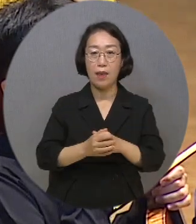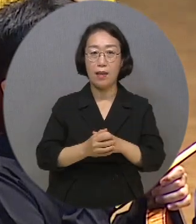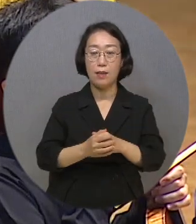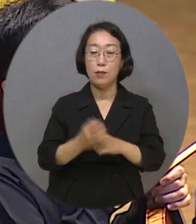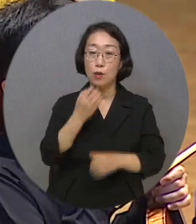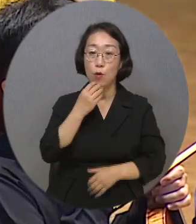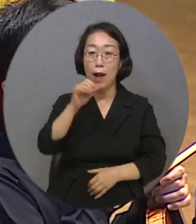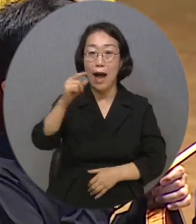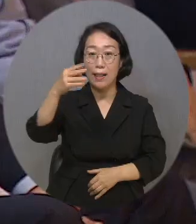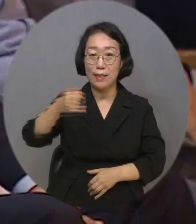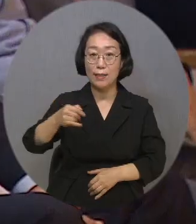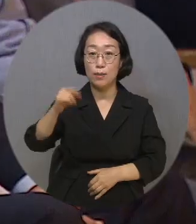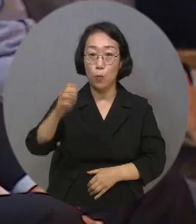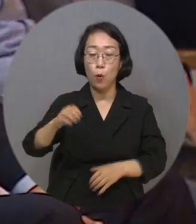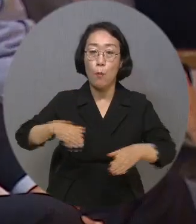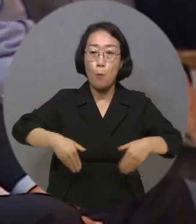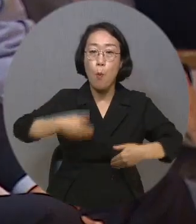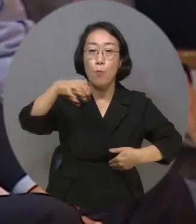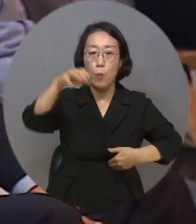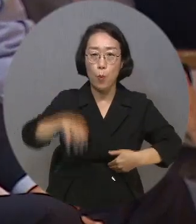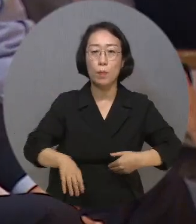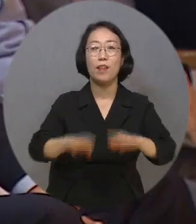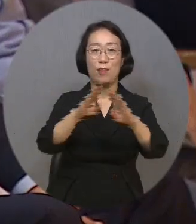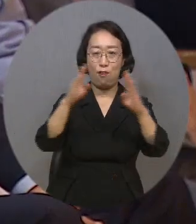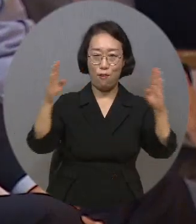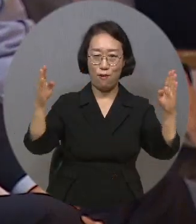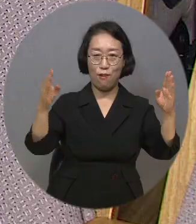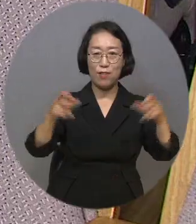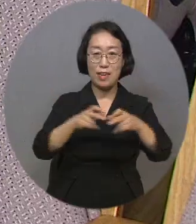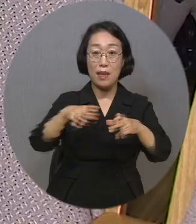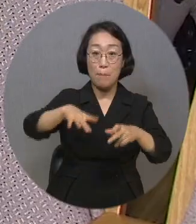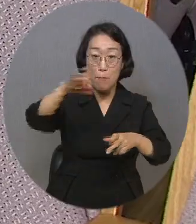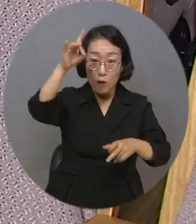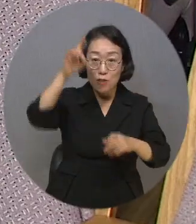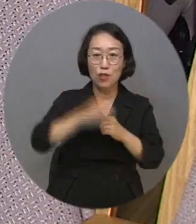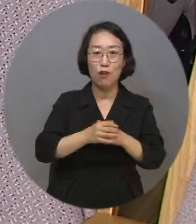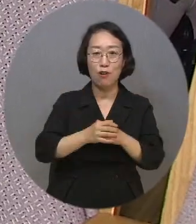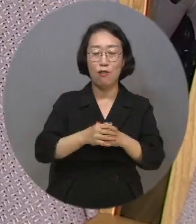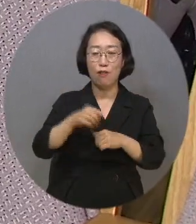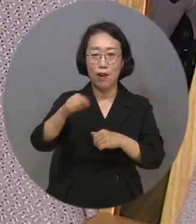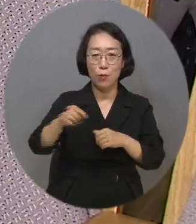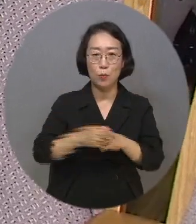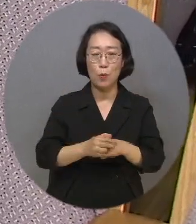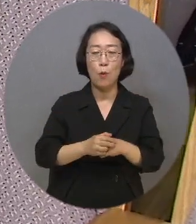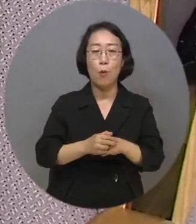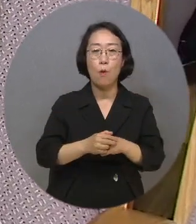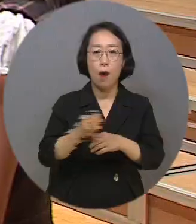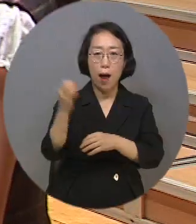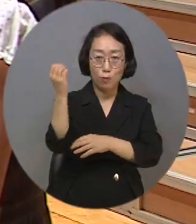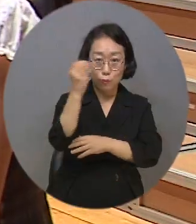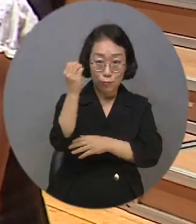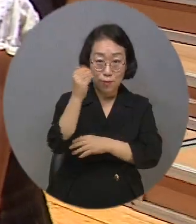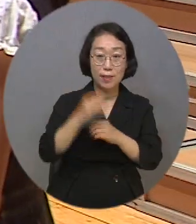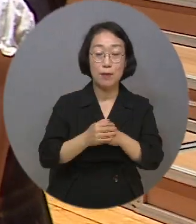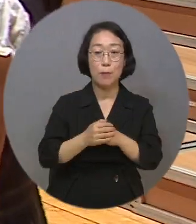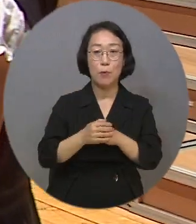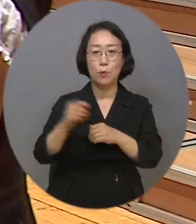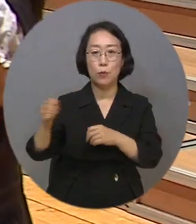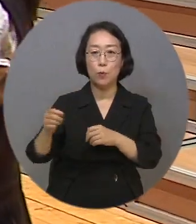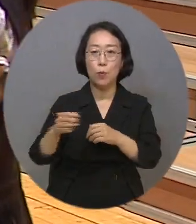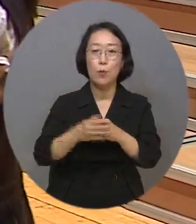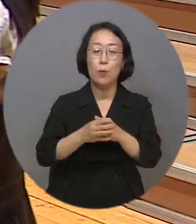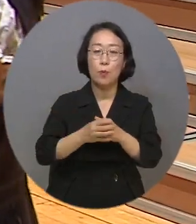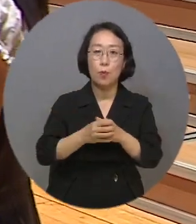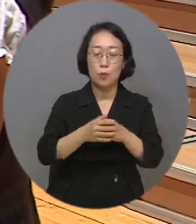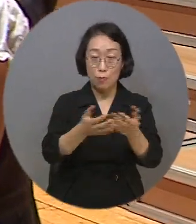아트홀봄에서 열렸습니다. 장애인 먼저 실천운동본부와 소년한국일보, 삼성화재가 공동 주최하고